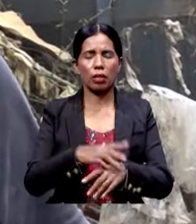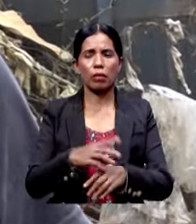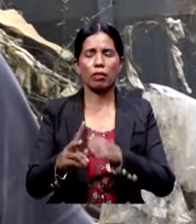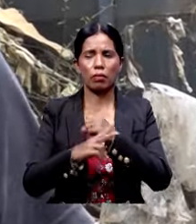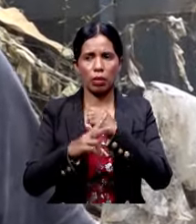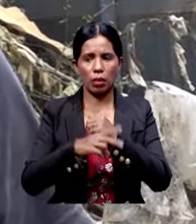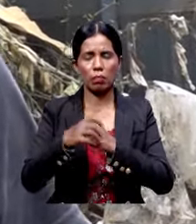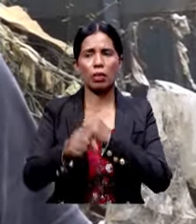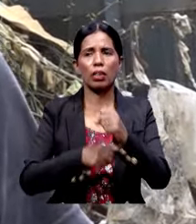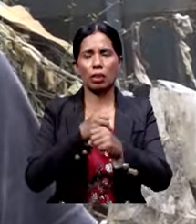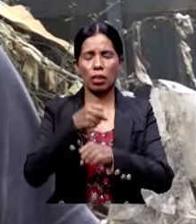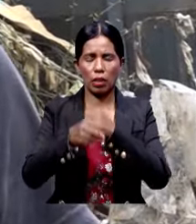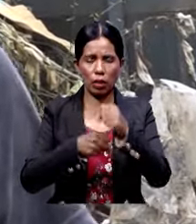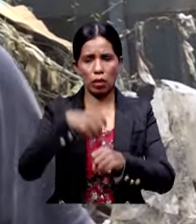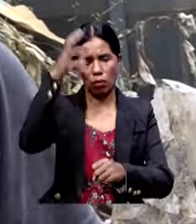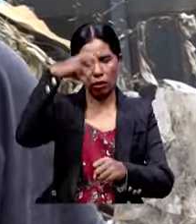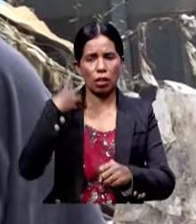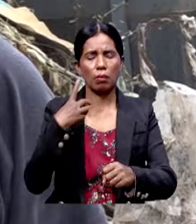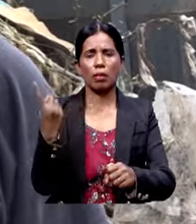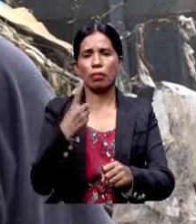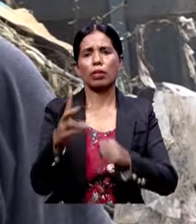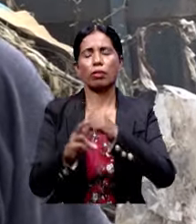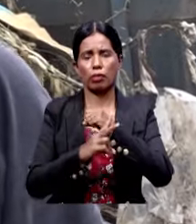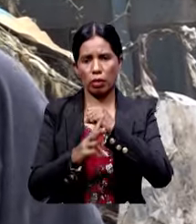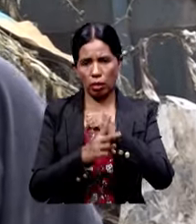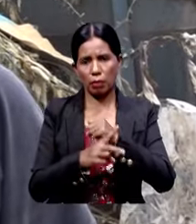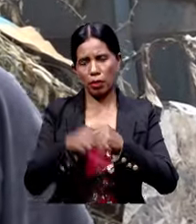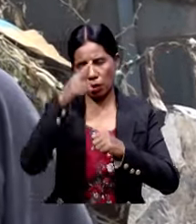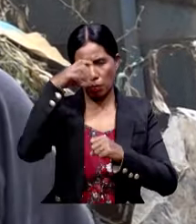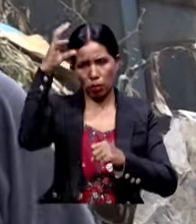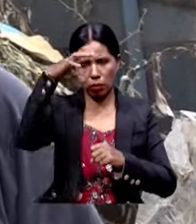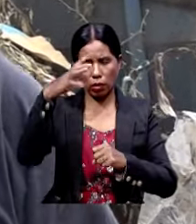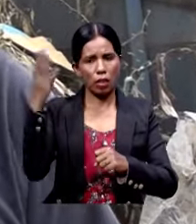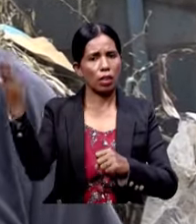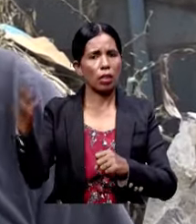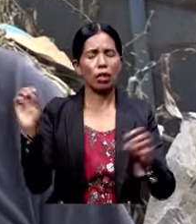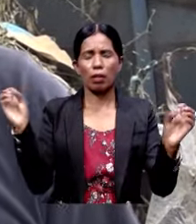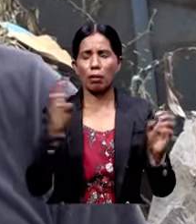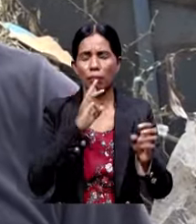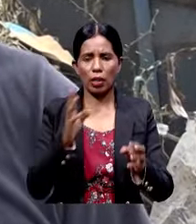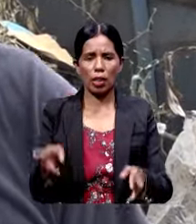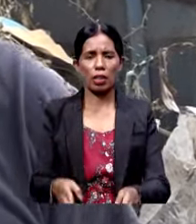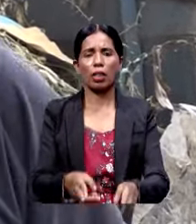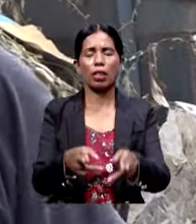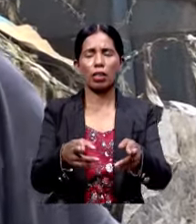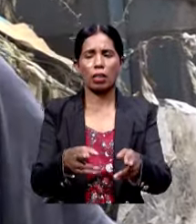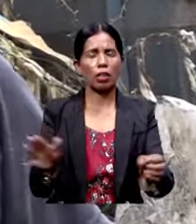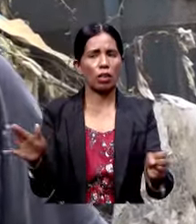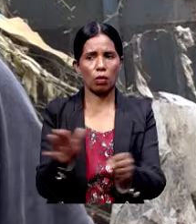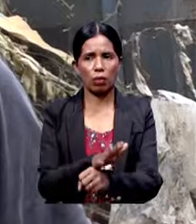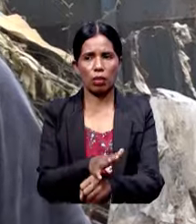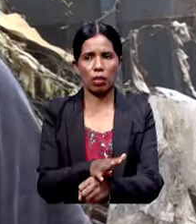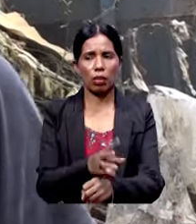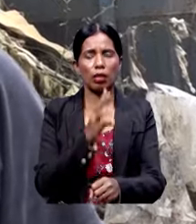be uda maine sempre am bitima tamba uda be ya tumba karai ne kan bedala la bedala mai dane det kono idane mai tu pidu antau